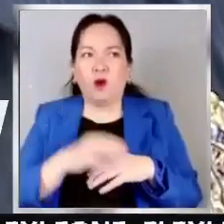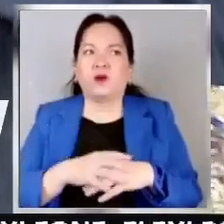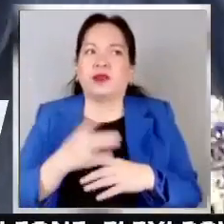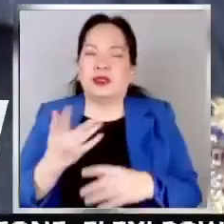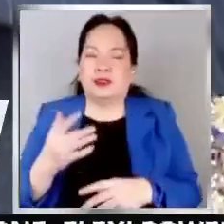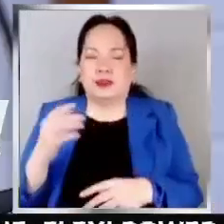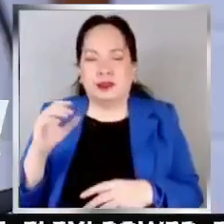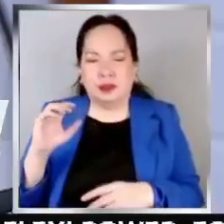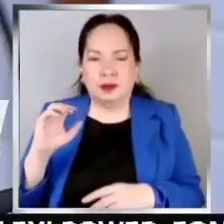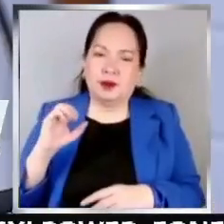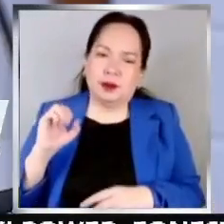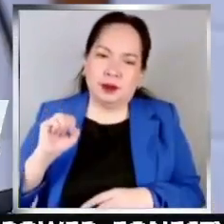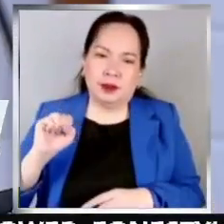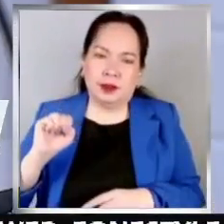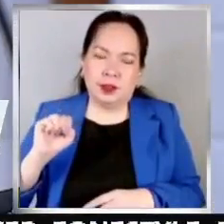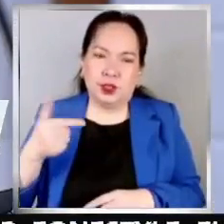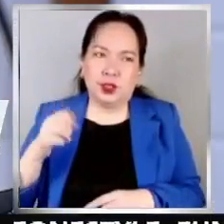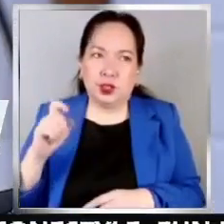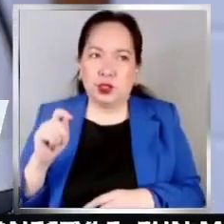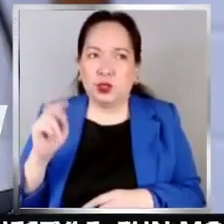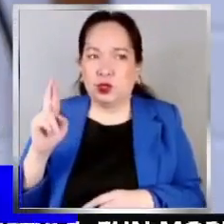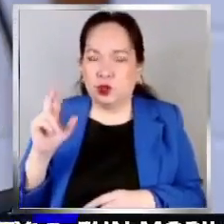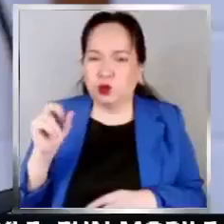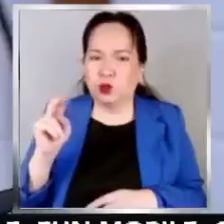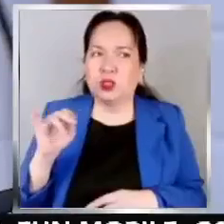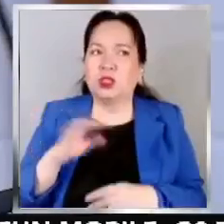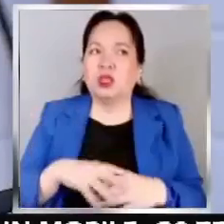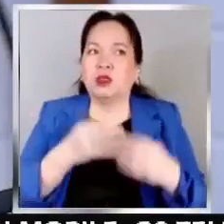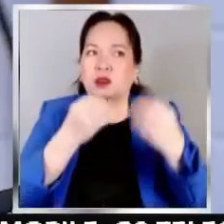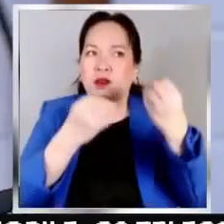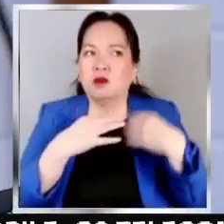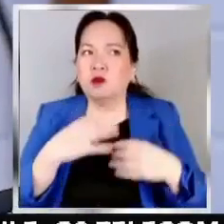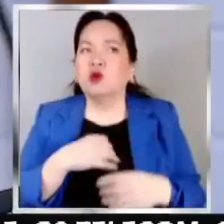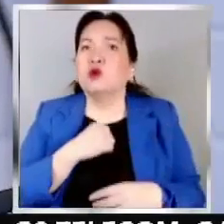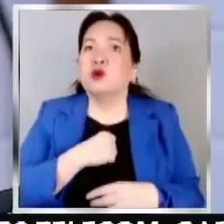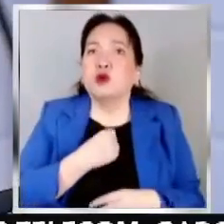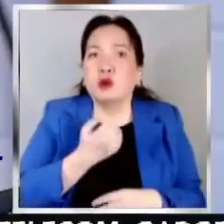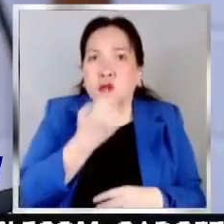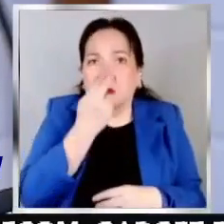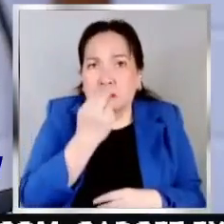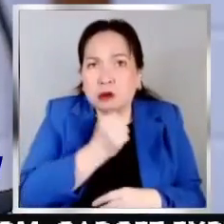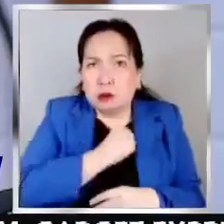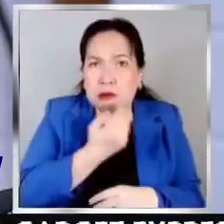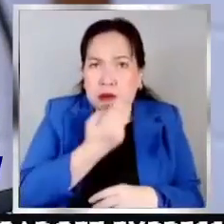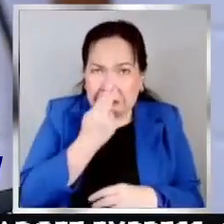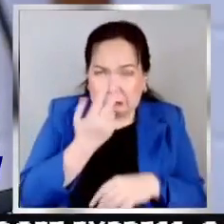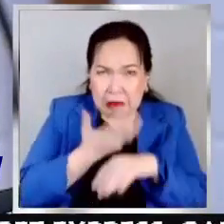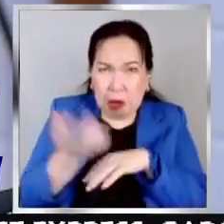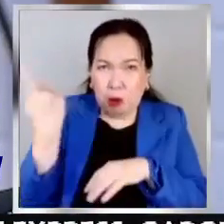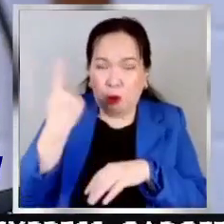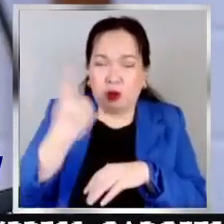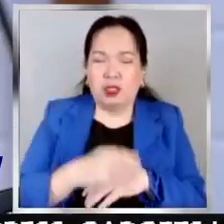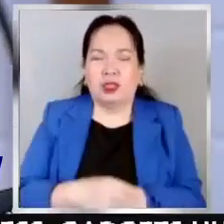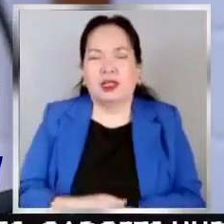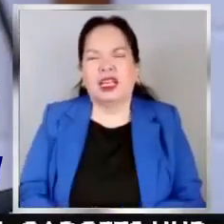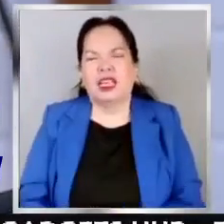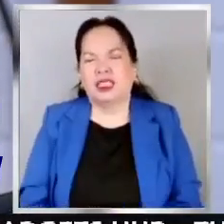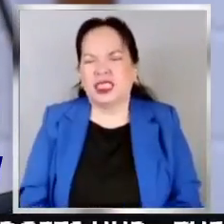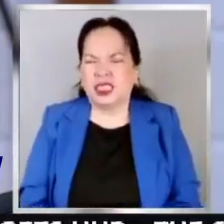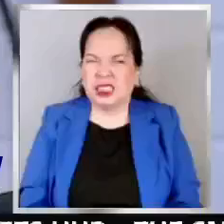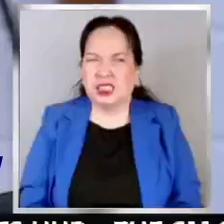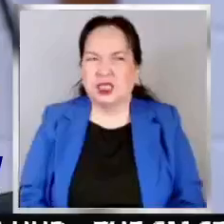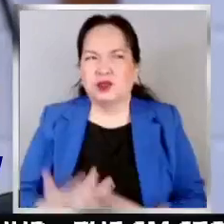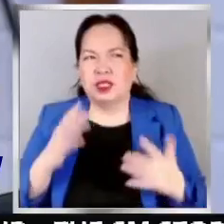Conmigo. Hanggang sa nagsabi na lang, sir, prank to, gumagano na lang sa akin. Medyo naimasmasal ako, sabi